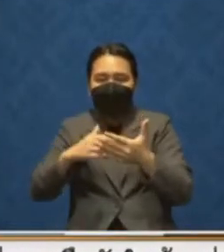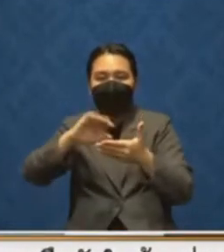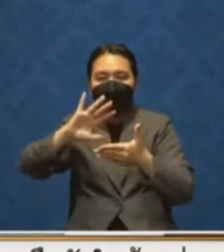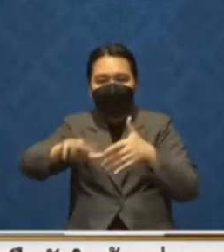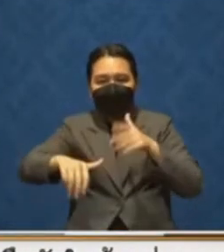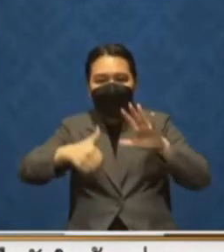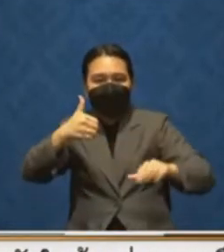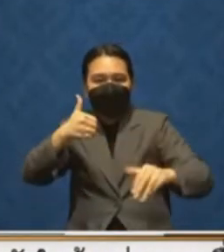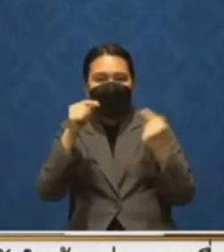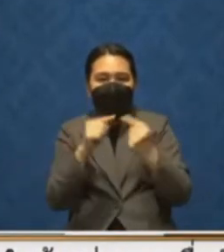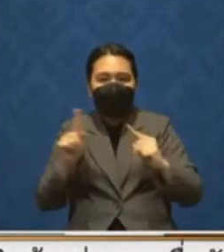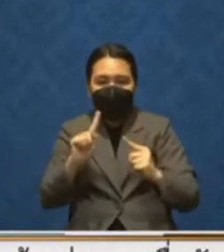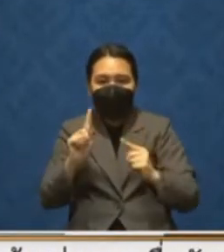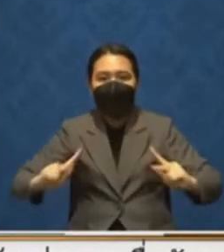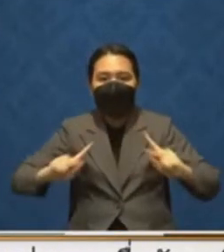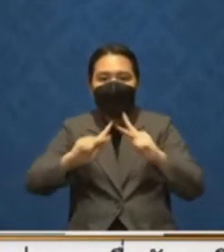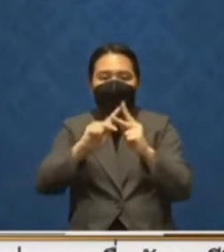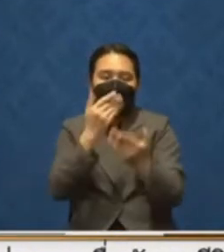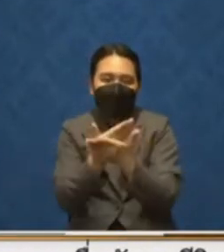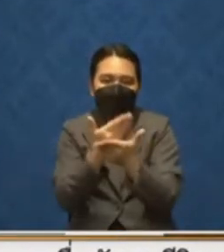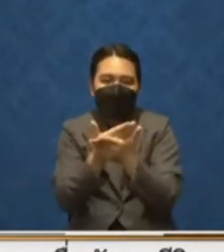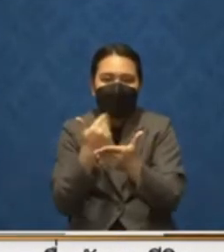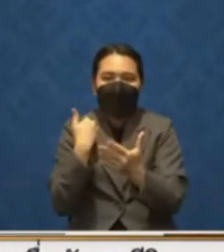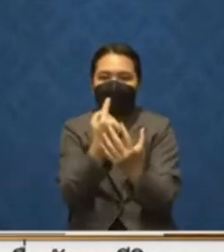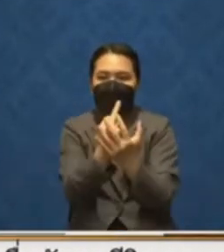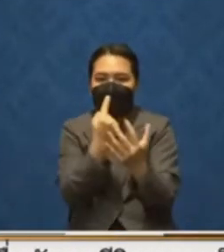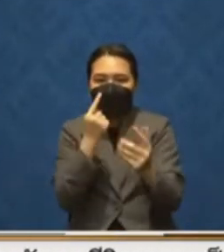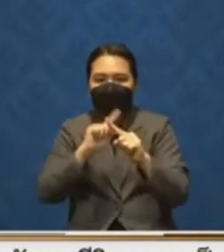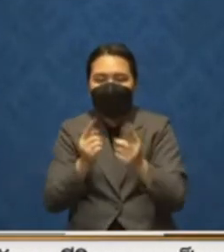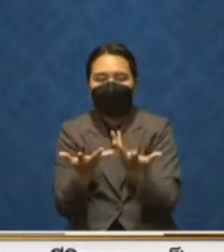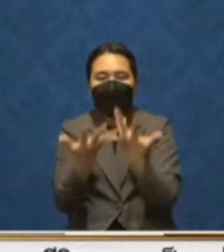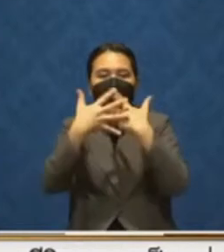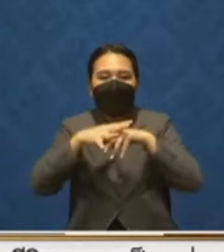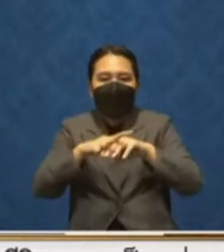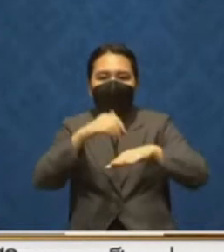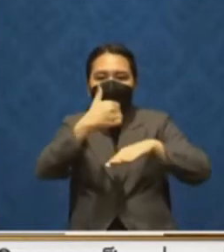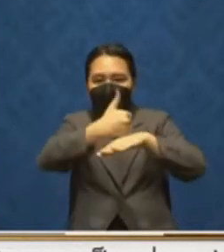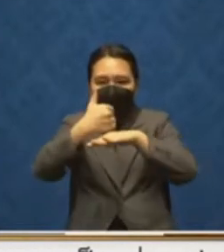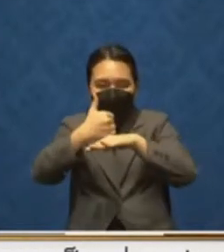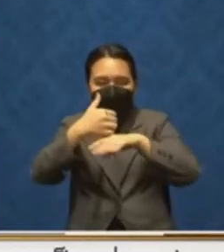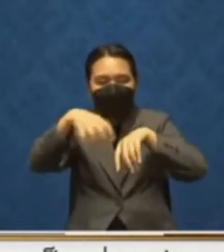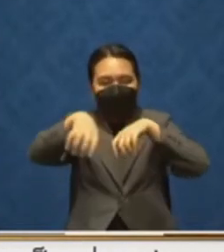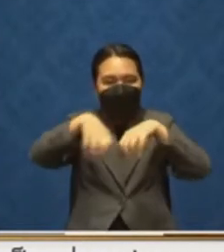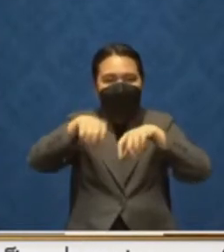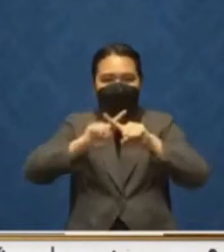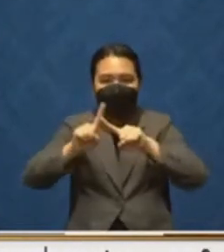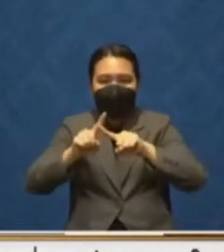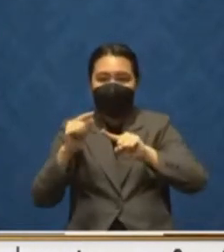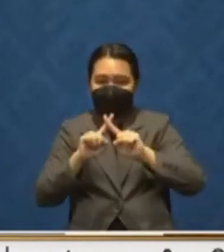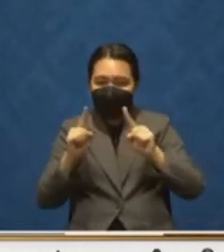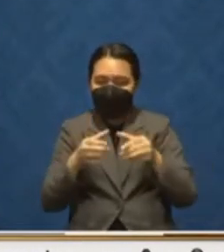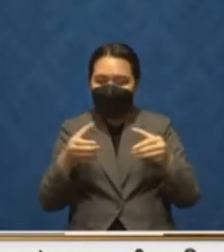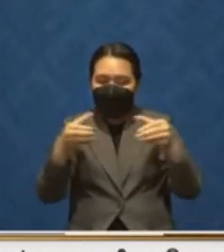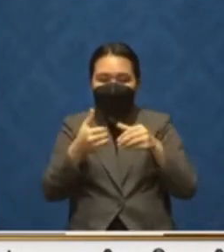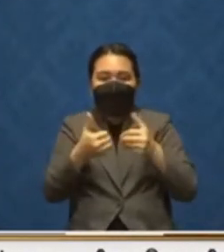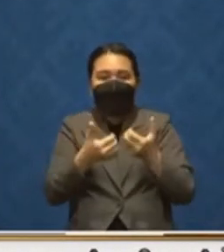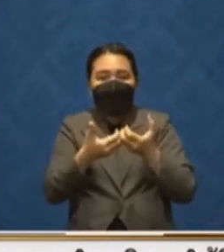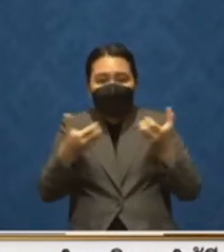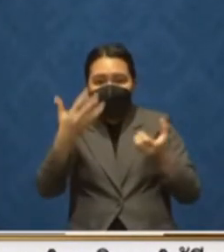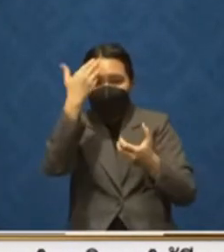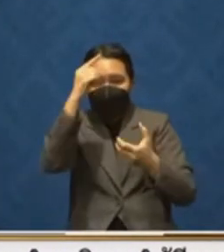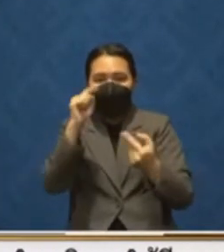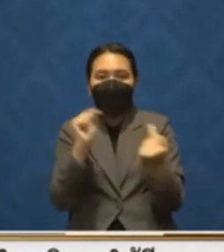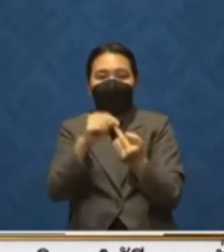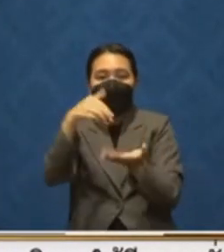ชิดอาจทนฟังมีการตั้งผู้แทนเป็นคนคณะผู้บริหารแผนฟื้นฟูด้วยพี่คณะนึงนะครับเพราะว่าอยู่ในการคุ้มครองของสารลงไปตามไปแล้ว